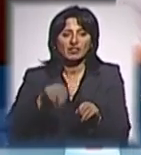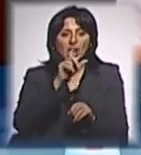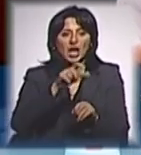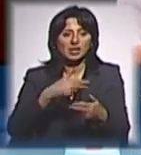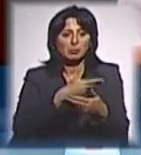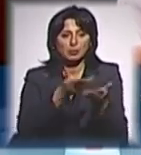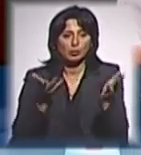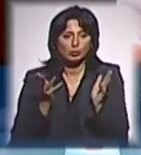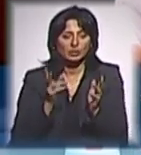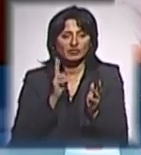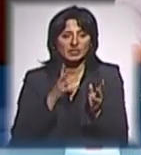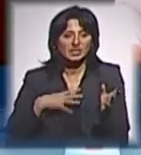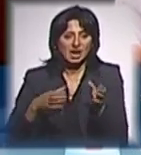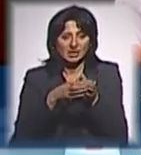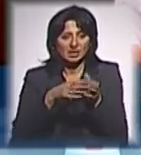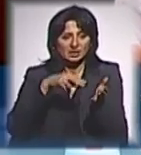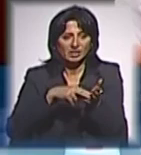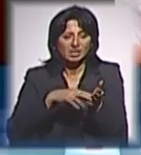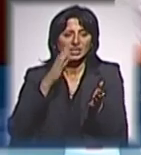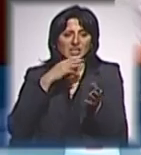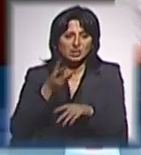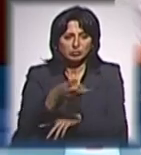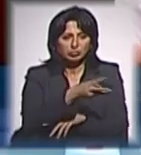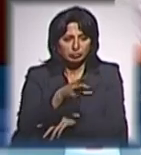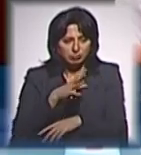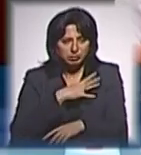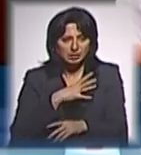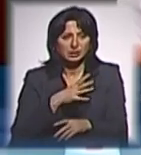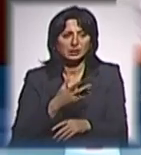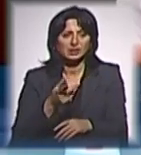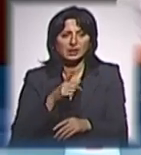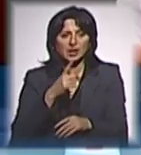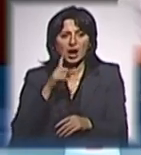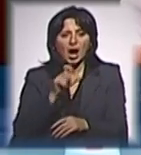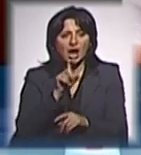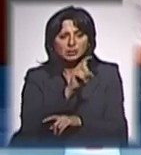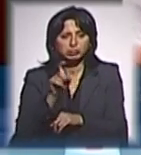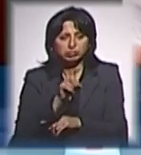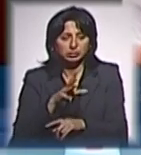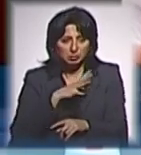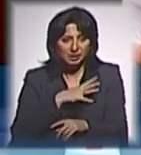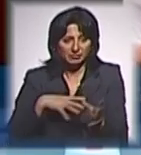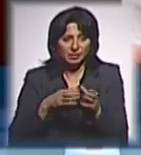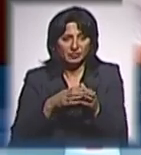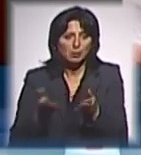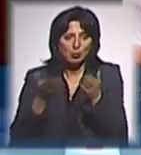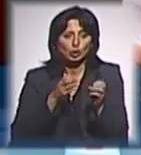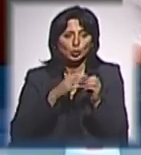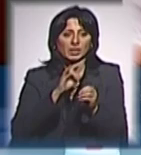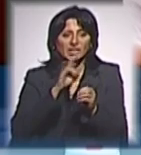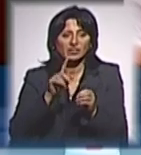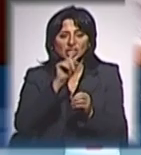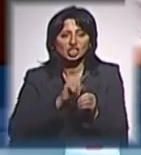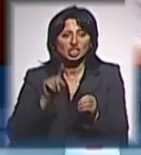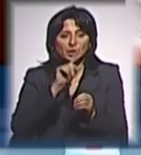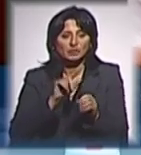ადამიანს მოუწოდებ ვინც ერთად ვიდექით წყლის ჭავლის პირისპირ აი ხუთავი გაზების კვამში მოგზანდით 15 ივნისს და